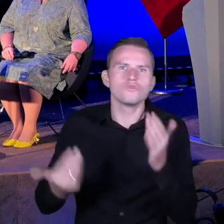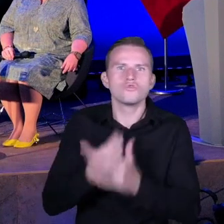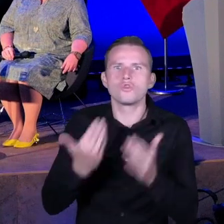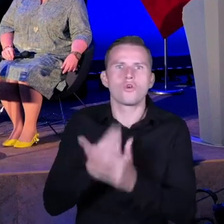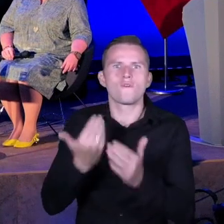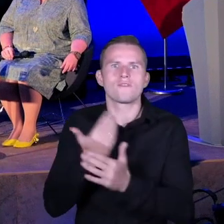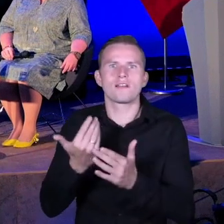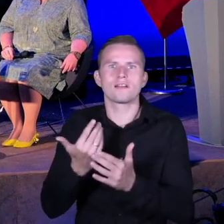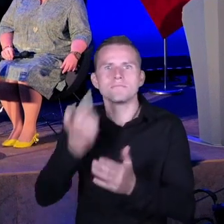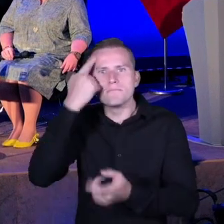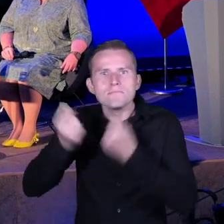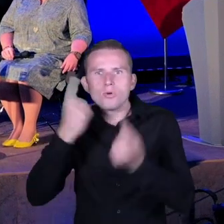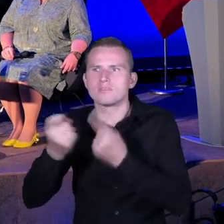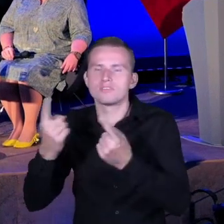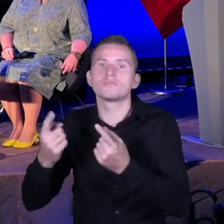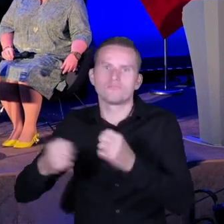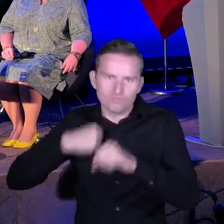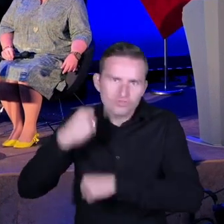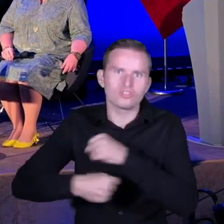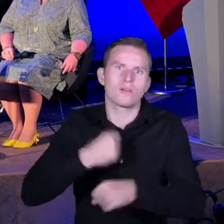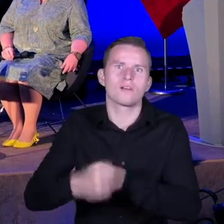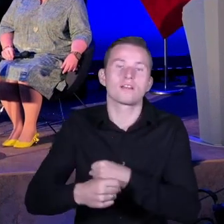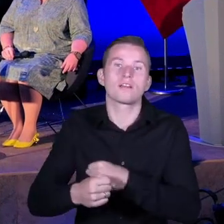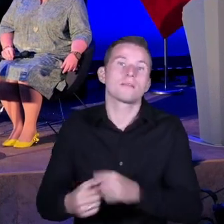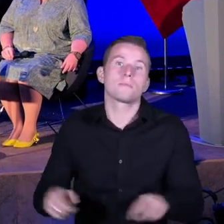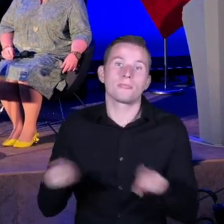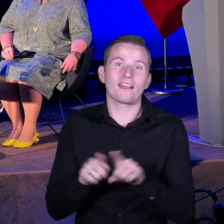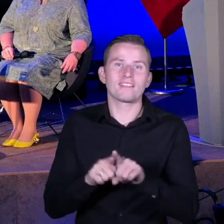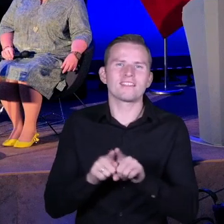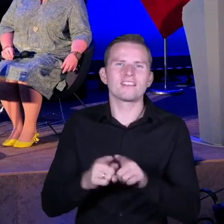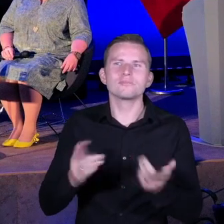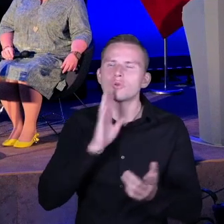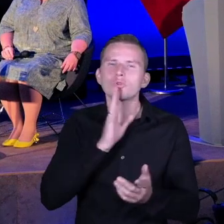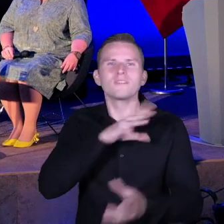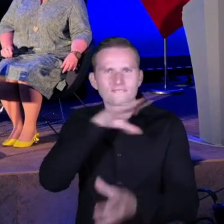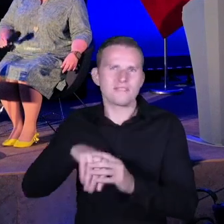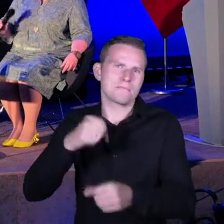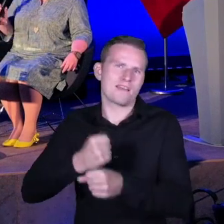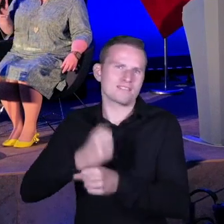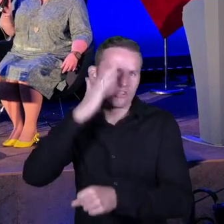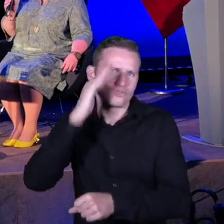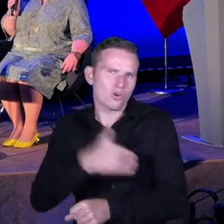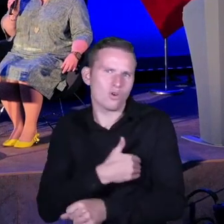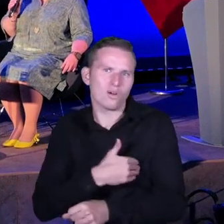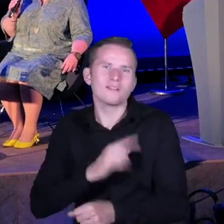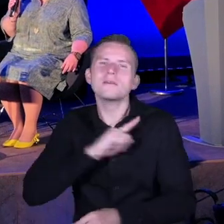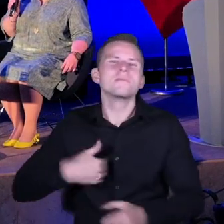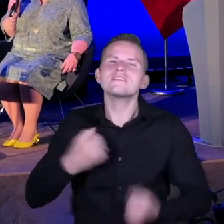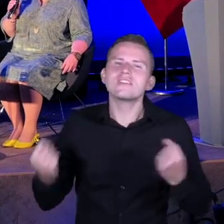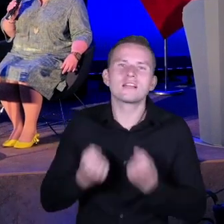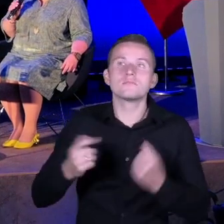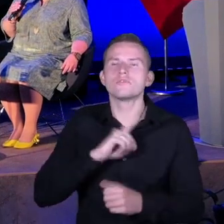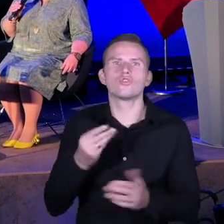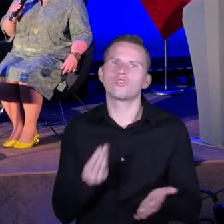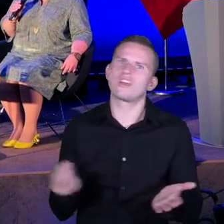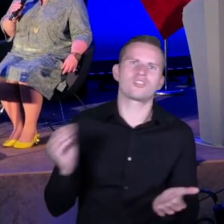które z tego wynikało, a jednocześnie one były tak mocno też osadzone w codzienności pracy szkoły, prawda? To staraliśmy się, żeby to nie było nic dodatkowego.